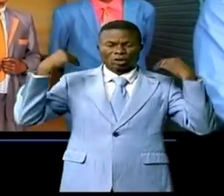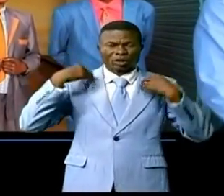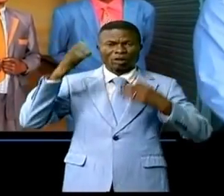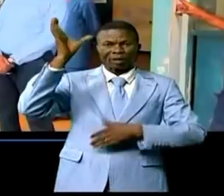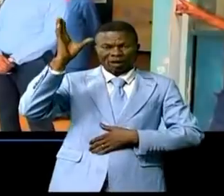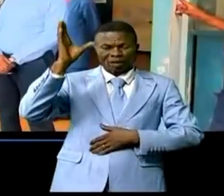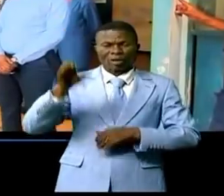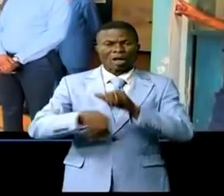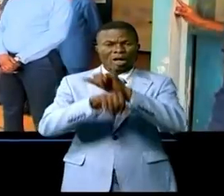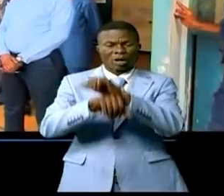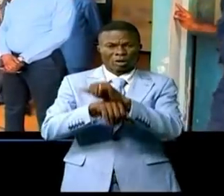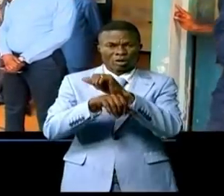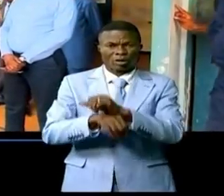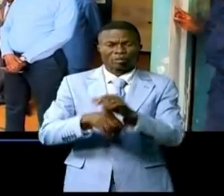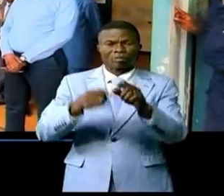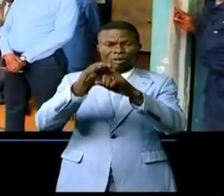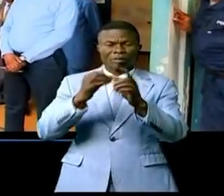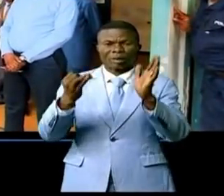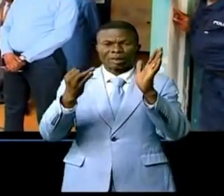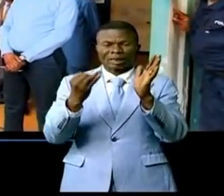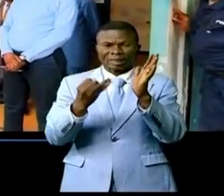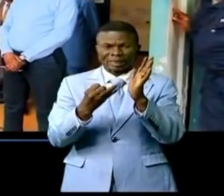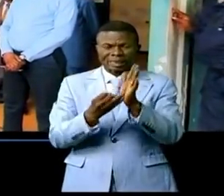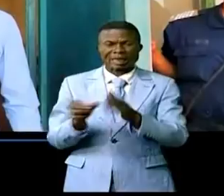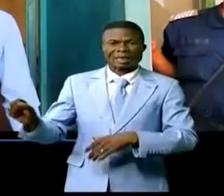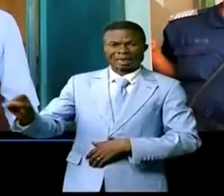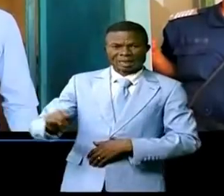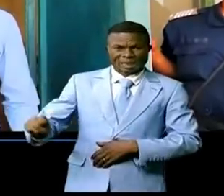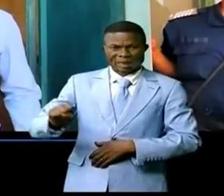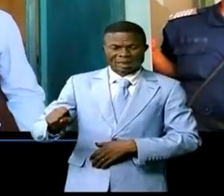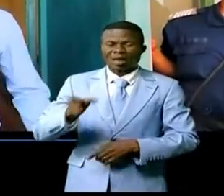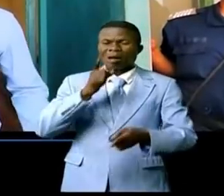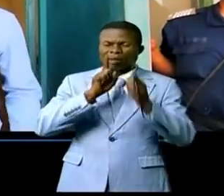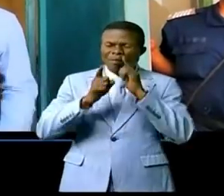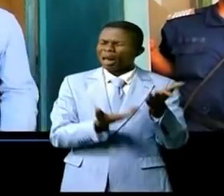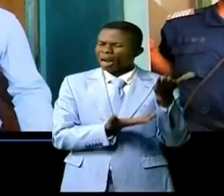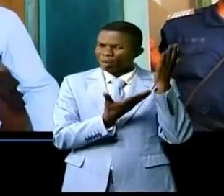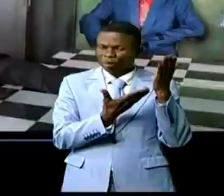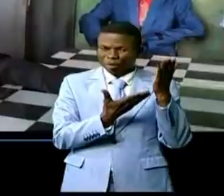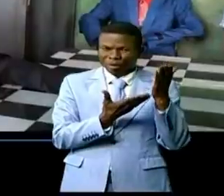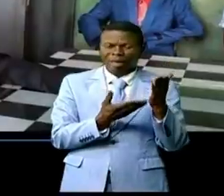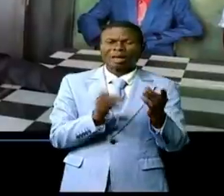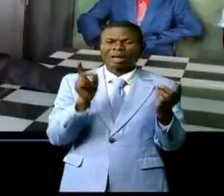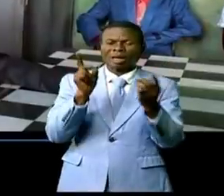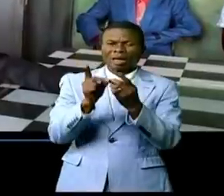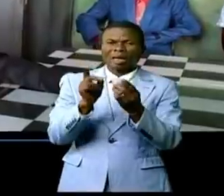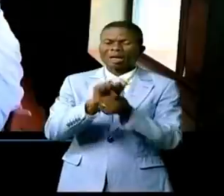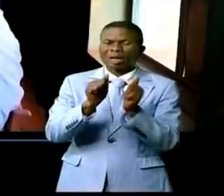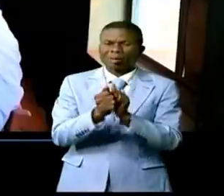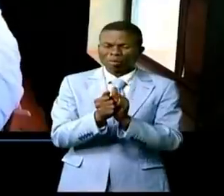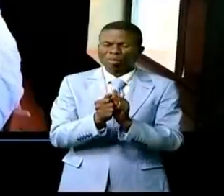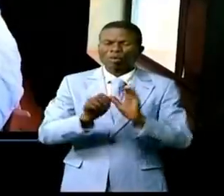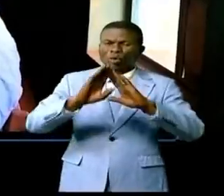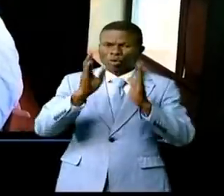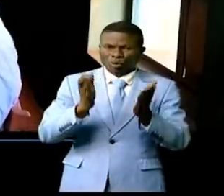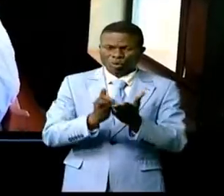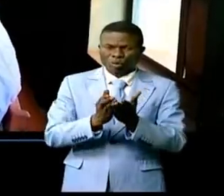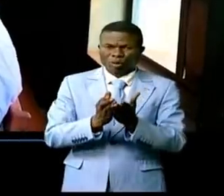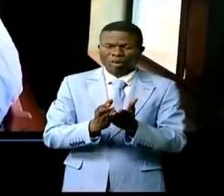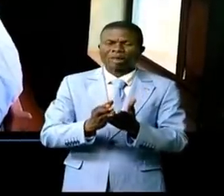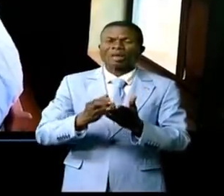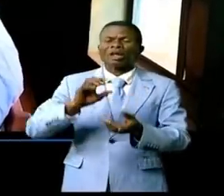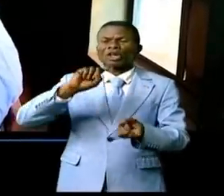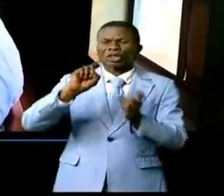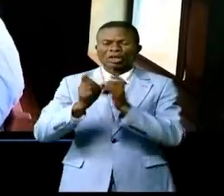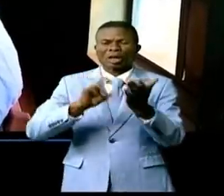traditionnelles et coutumières venues de sept secteurs du dit territoire. Ces fruitiers entretiens ont gravité autour de l'appropriation par tous du vaste et